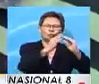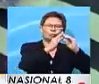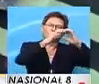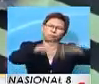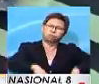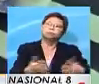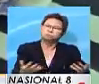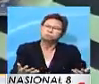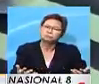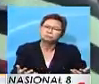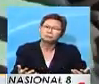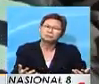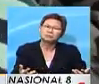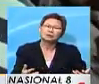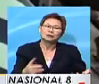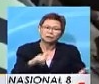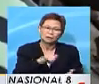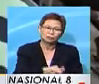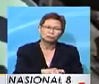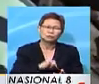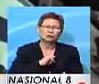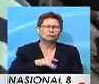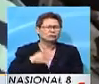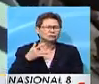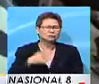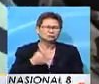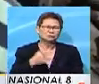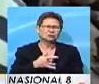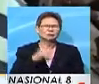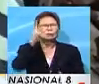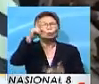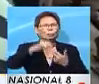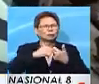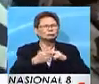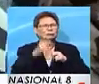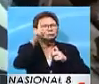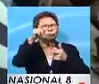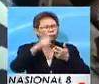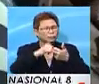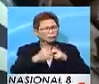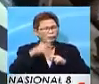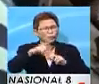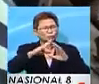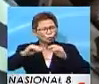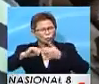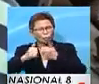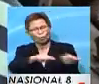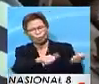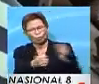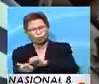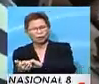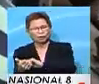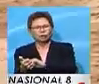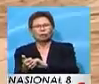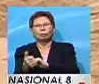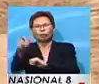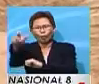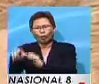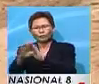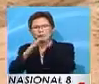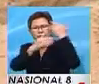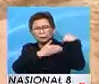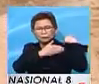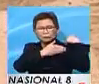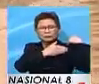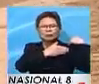pula lepas ni jadi itu saya rasa satu masalahlah yang perlu di ditangani oleh piak-pak yang berwajib penduduk